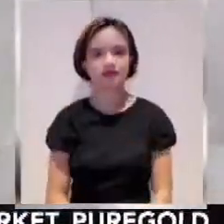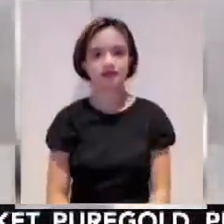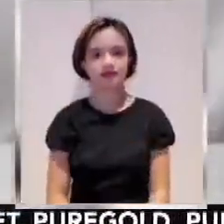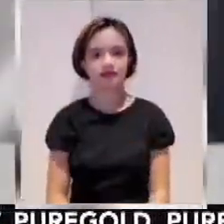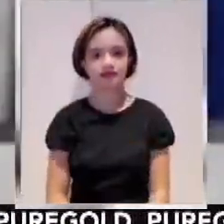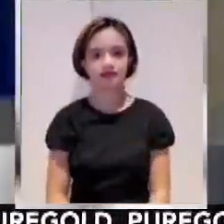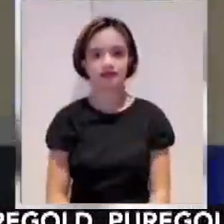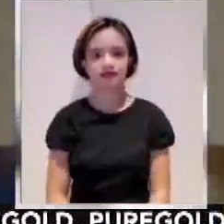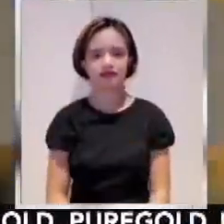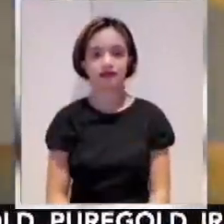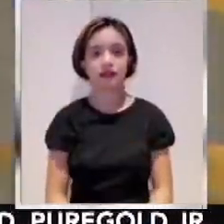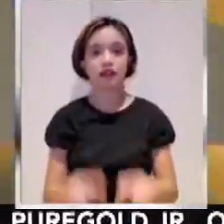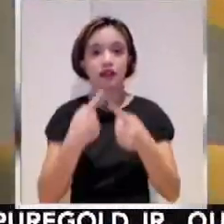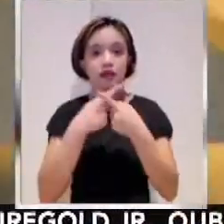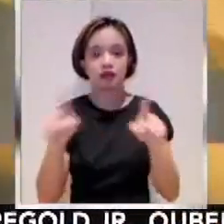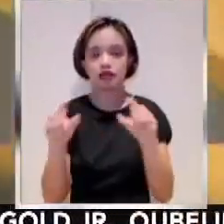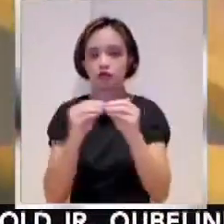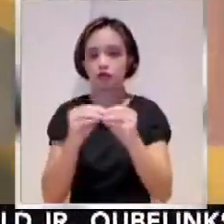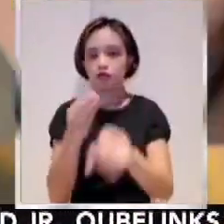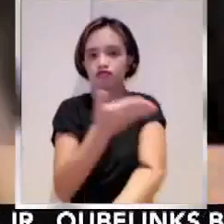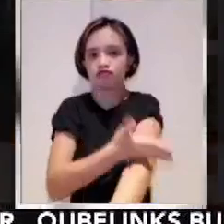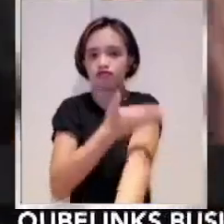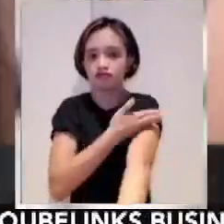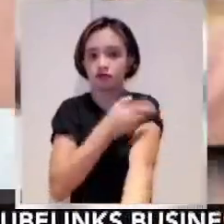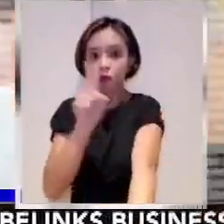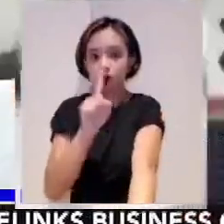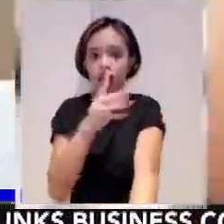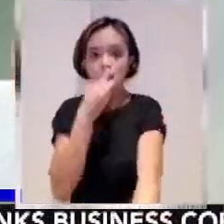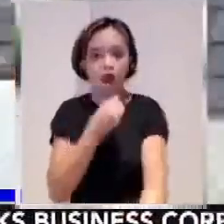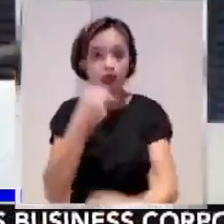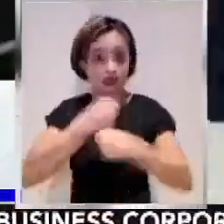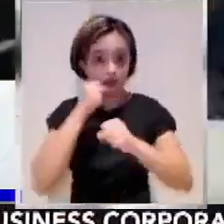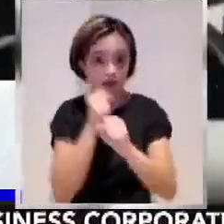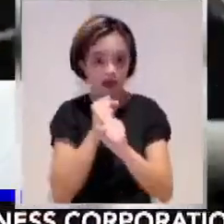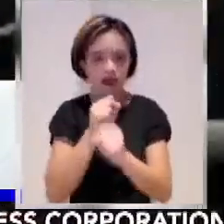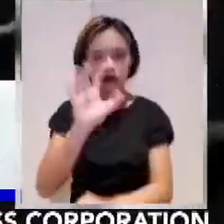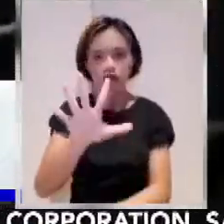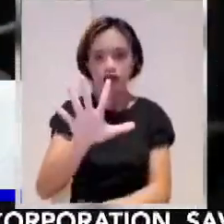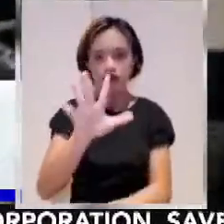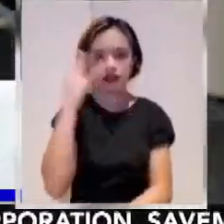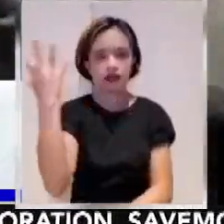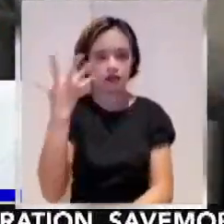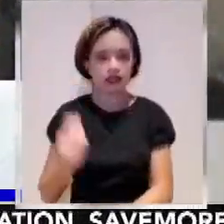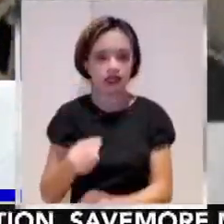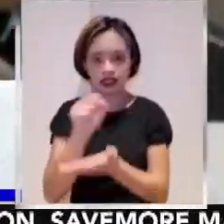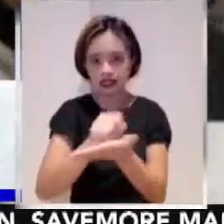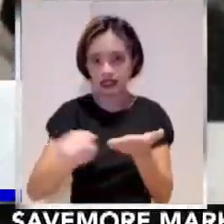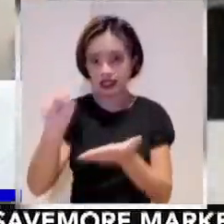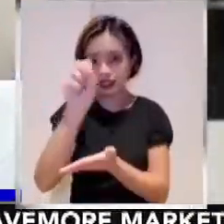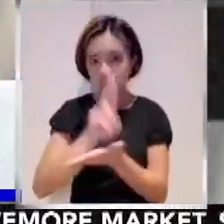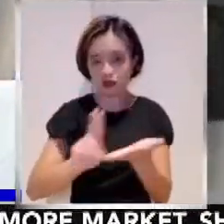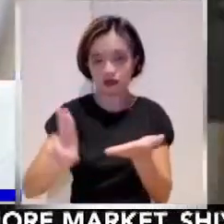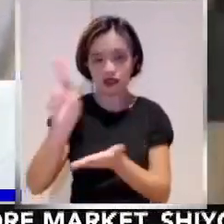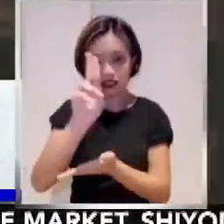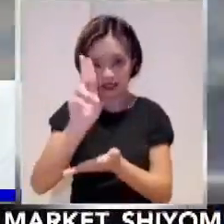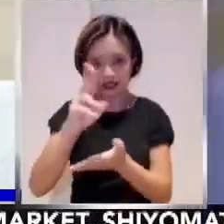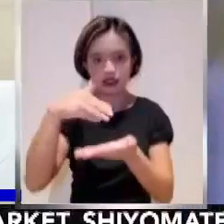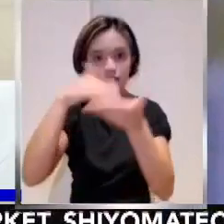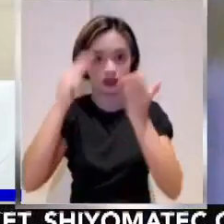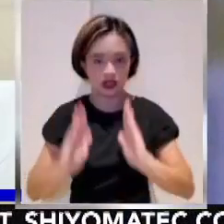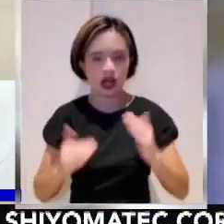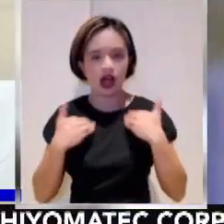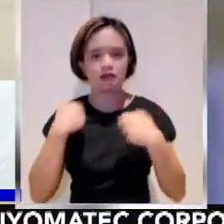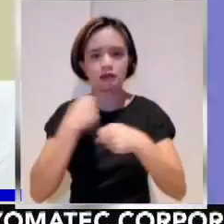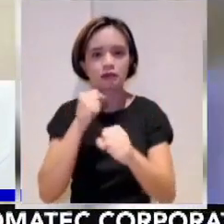Pero pina-level up yan sa inimbentong ito ng limang Batangas State University students. Gumagamit sila ng Artificial Intelligence